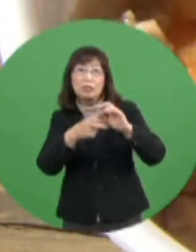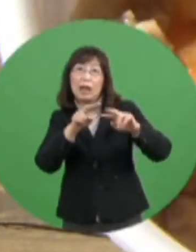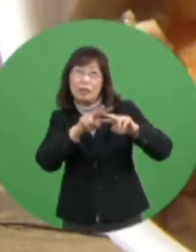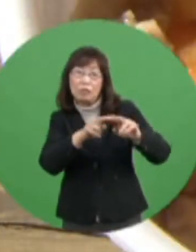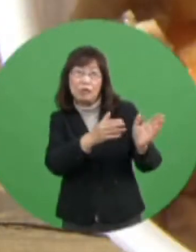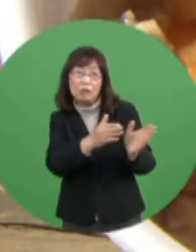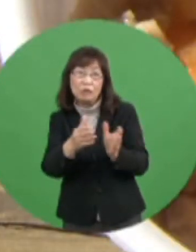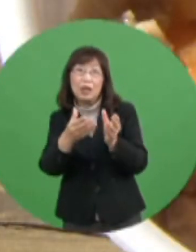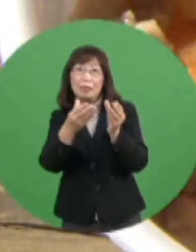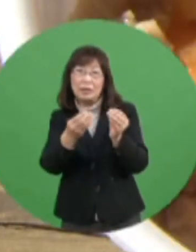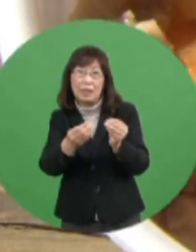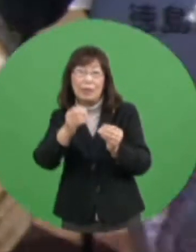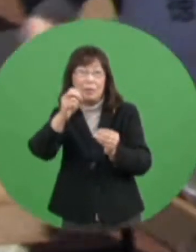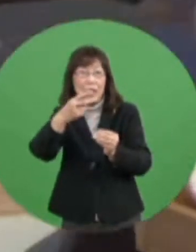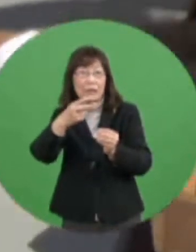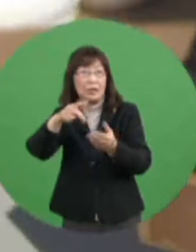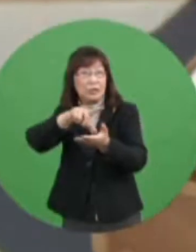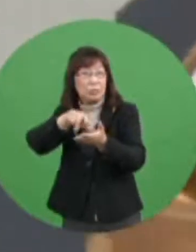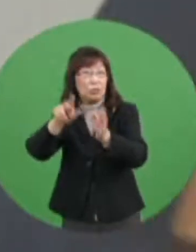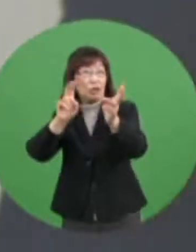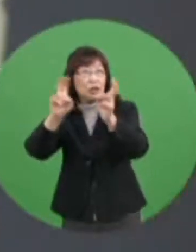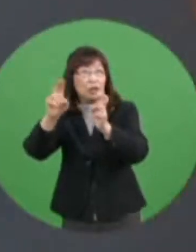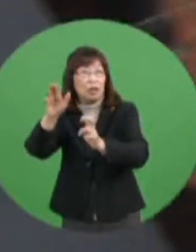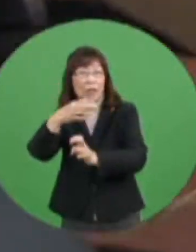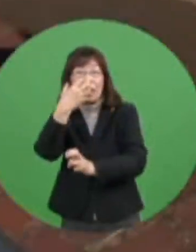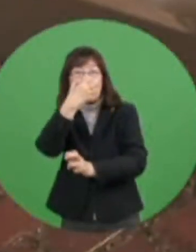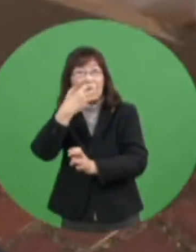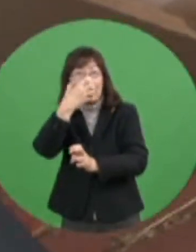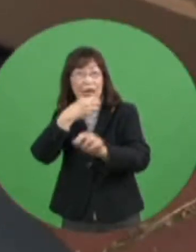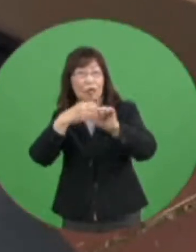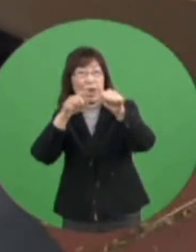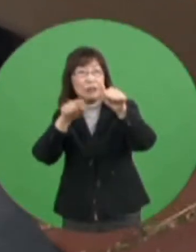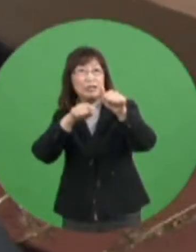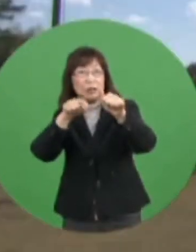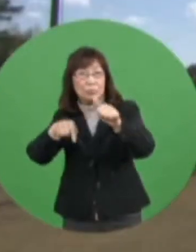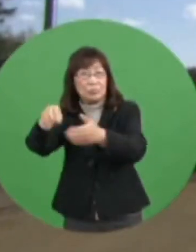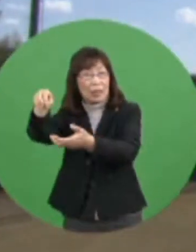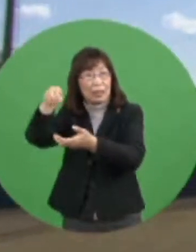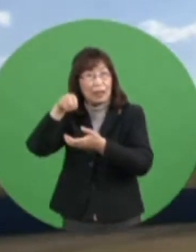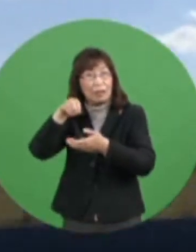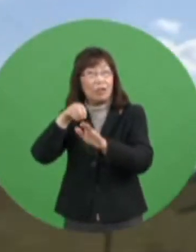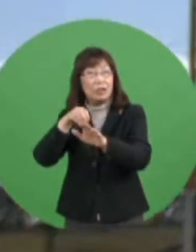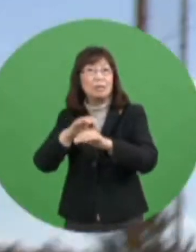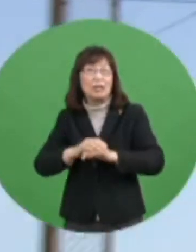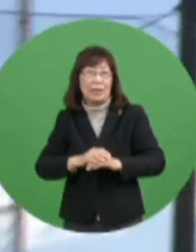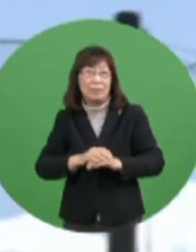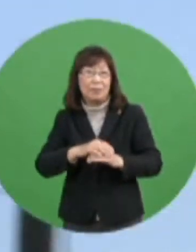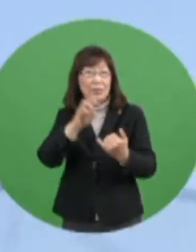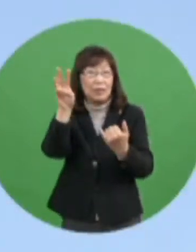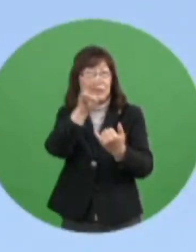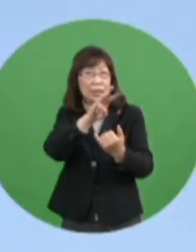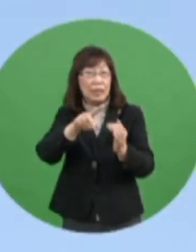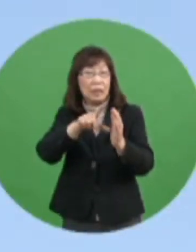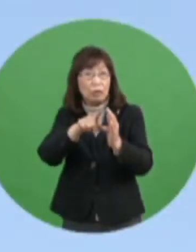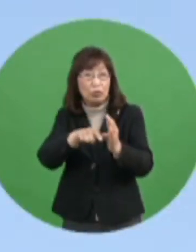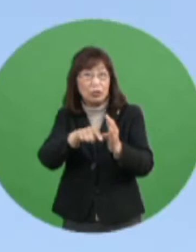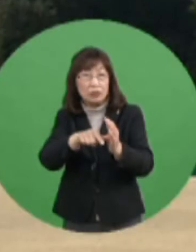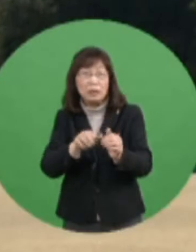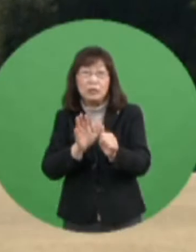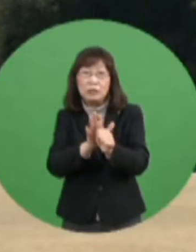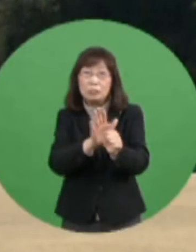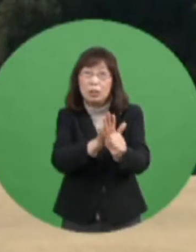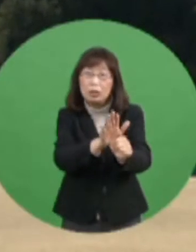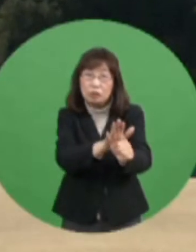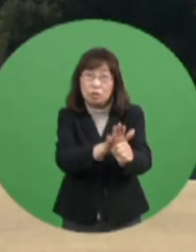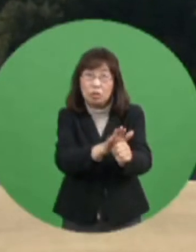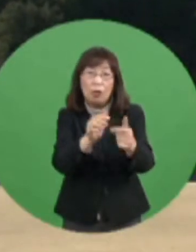また地元企業からカレー500人分が提供されました。災害時の人命救助で大きな力を